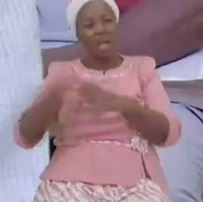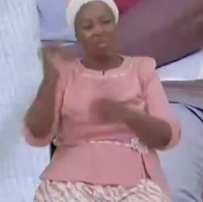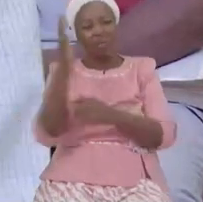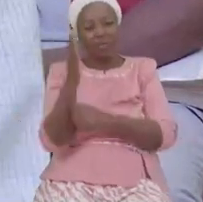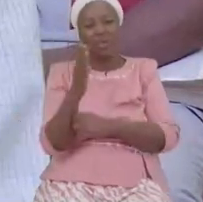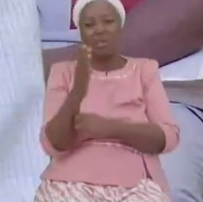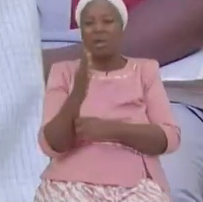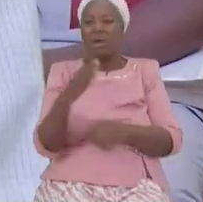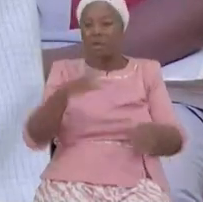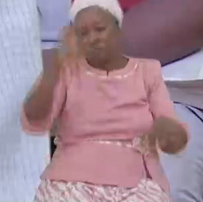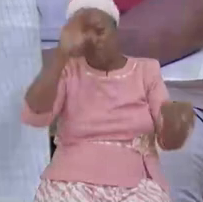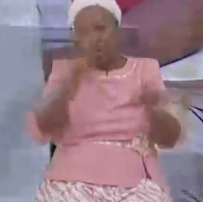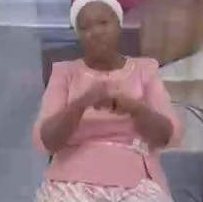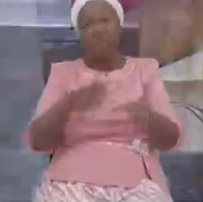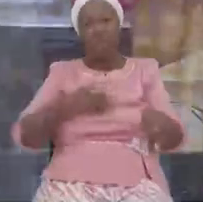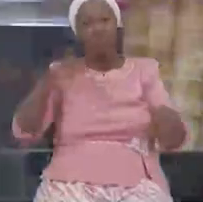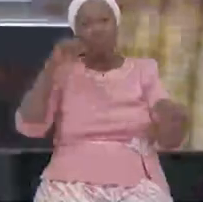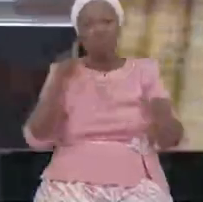et sœurs.